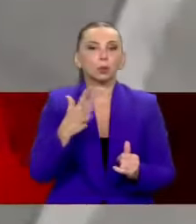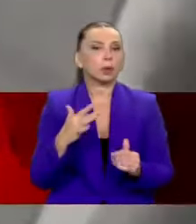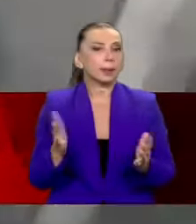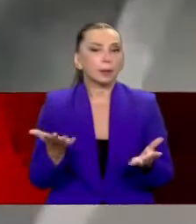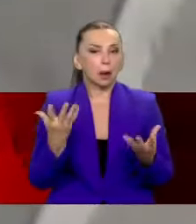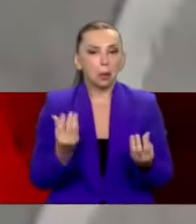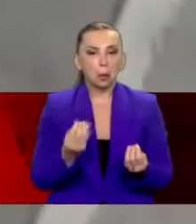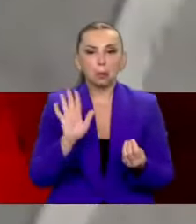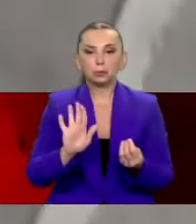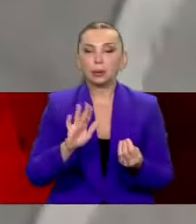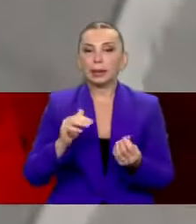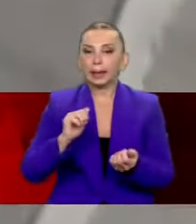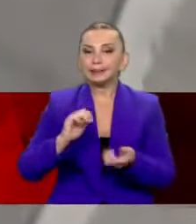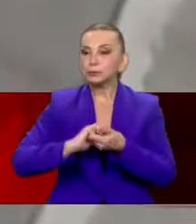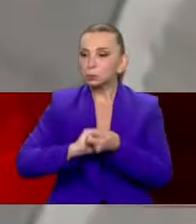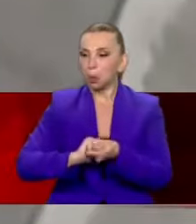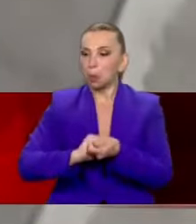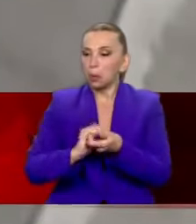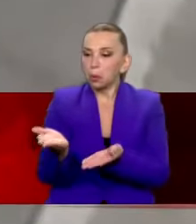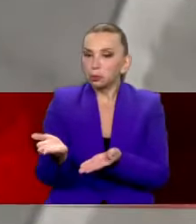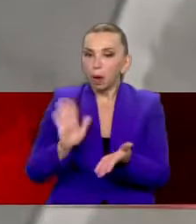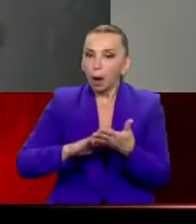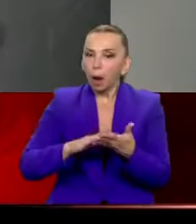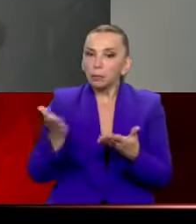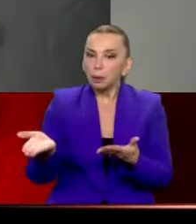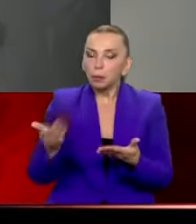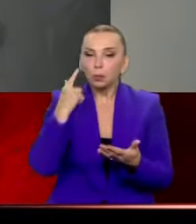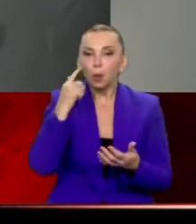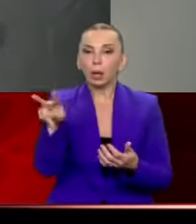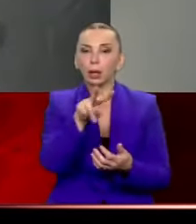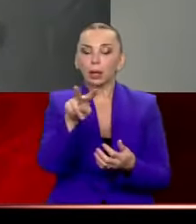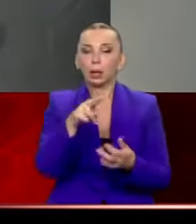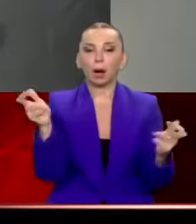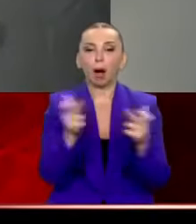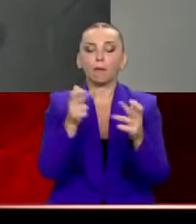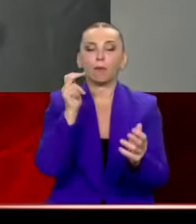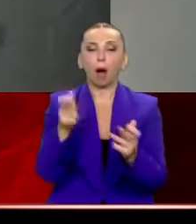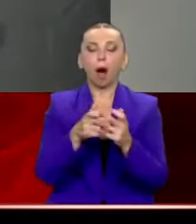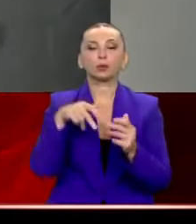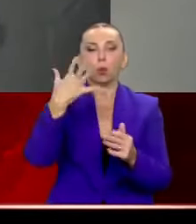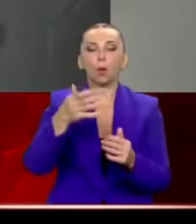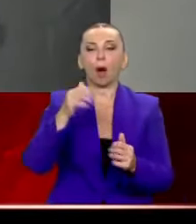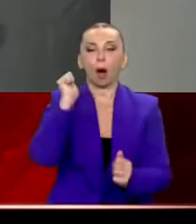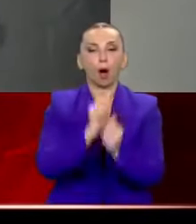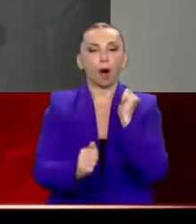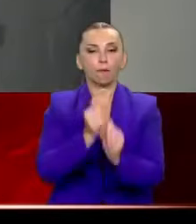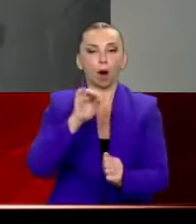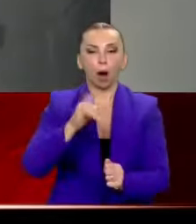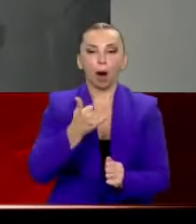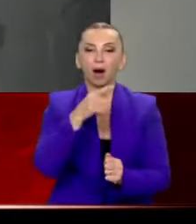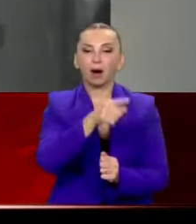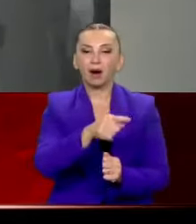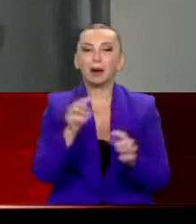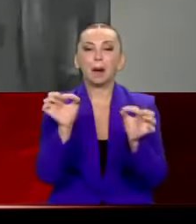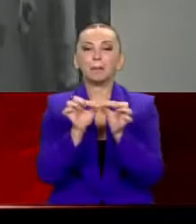yakın arkadaşıyla gecenin ilerleyen saatlerinde tartışmaya başladı. O tartışma tekmeli yumruklu kavgaya döndü. Yere düşen Baturhan